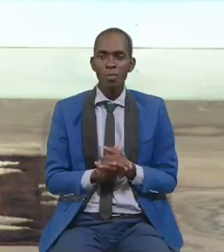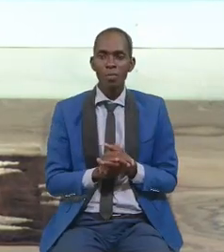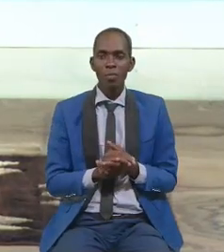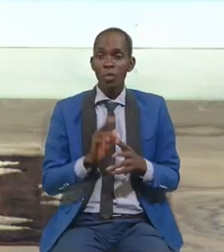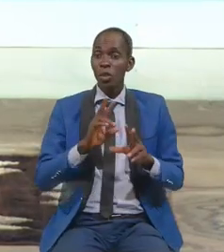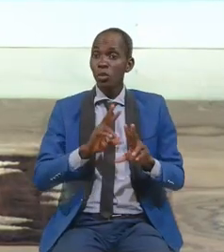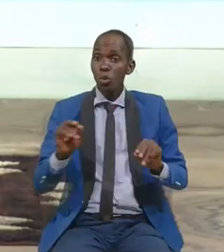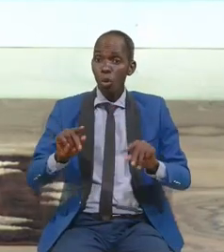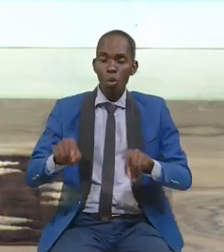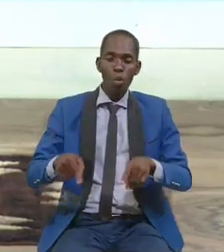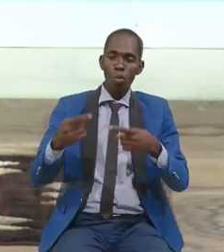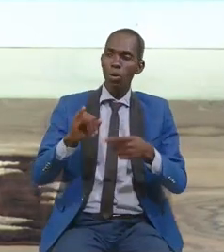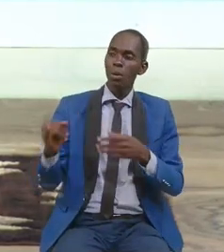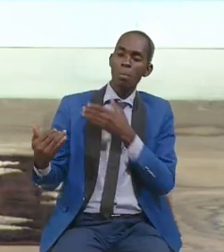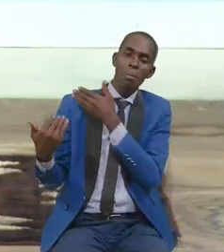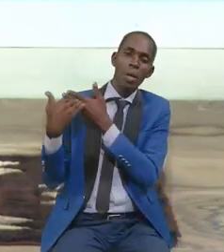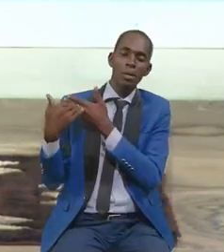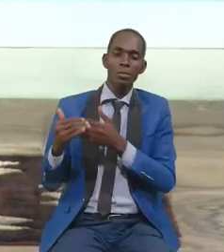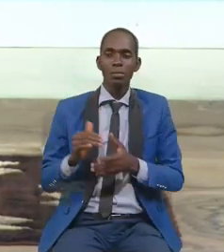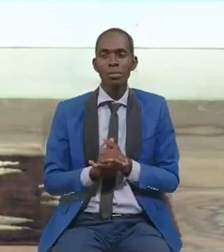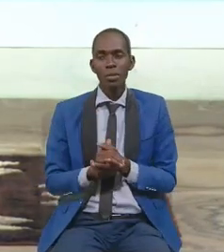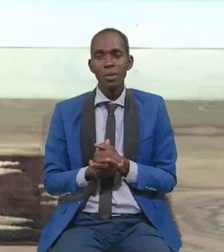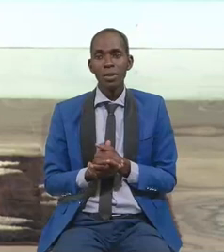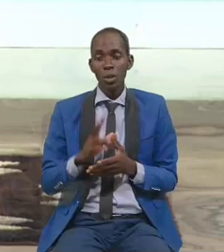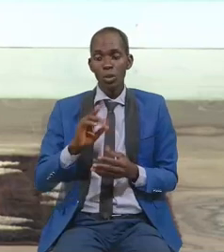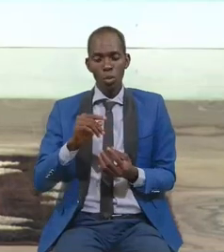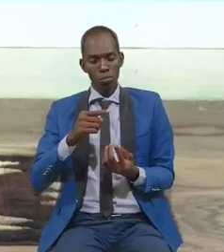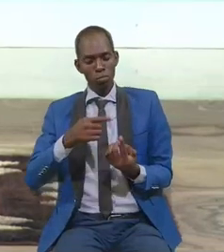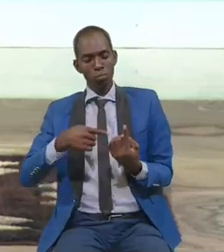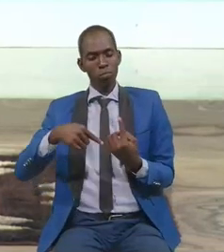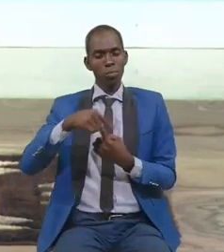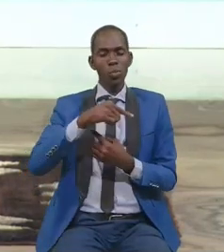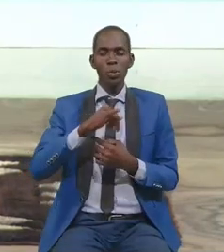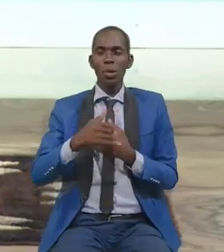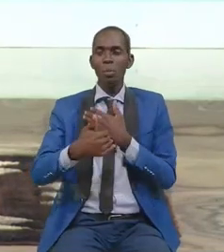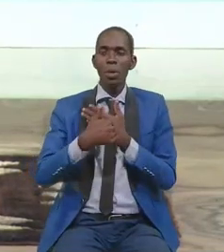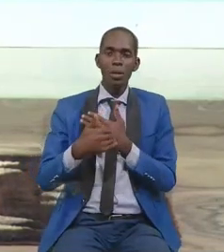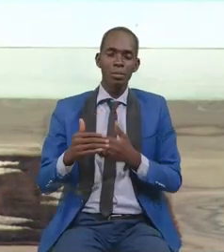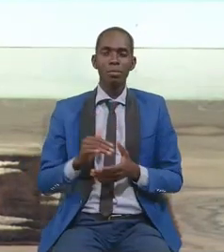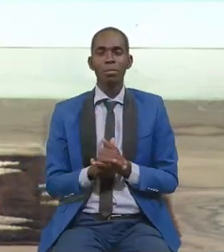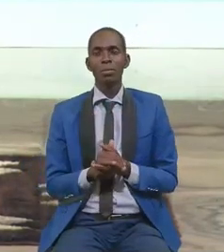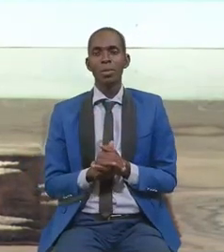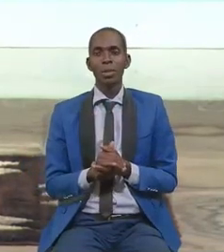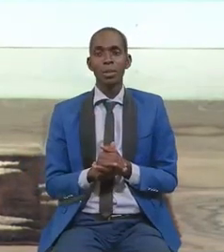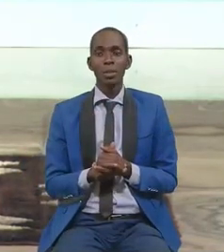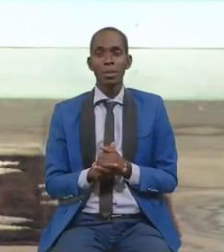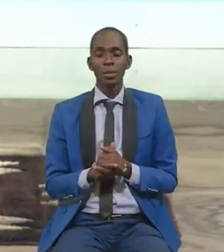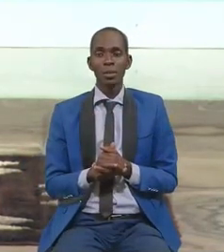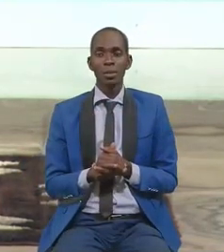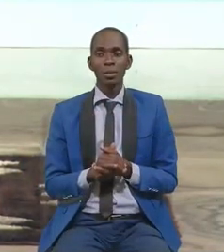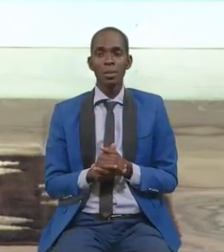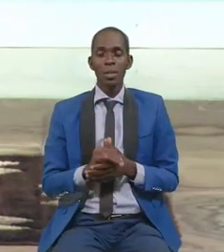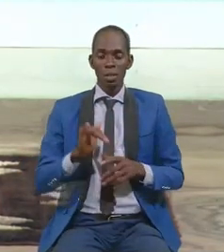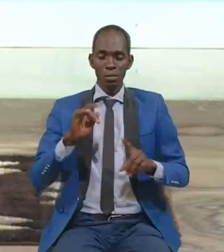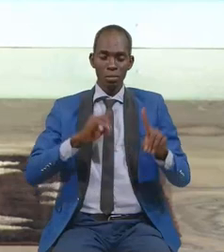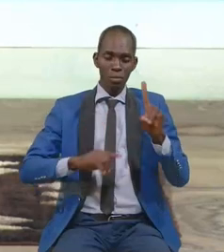ce mois-ci, sans regarder en arrière, sans faire demi-tour, je vais faire du progrès.